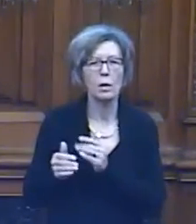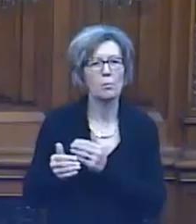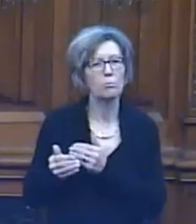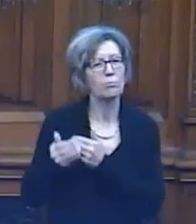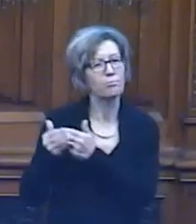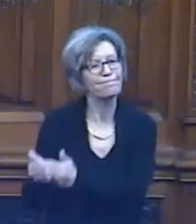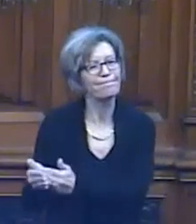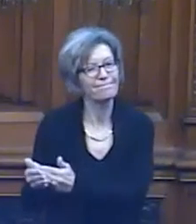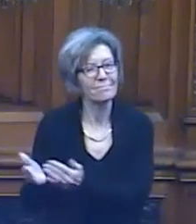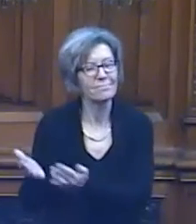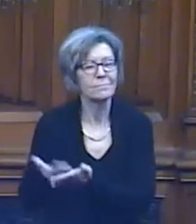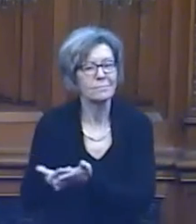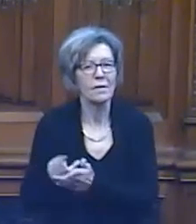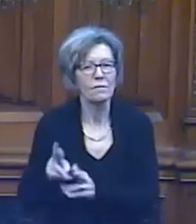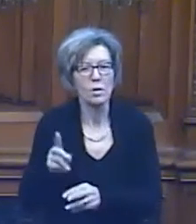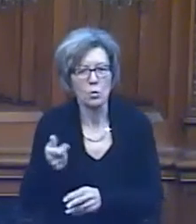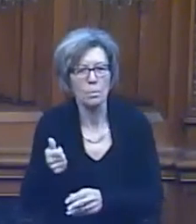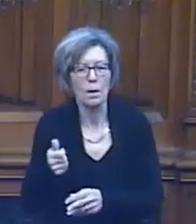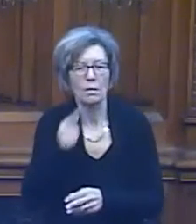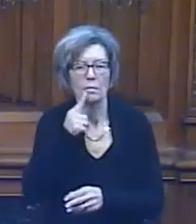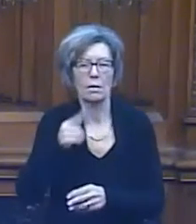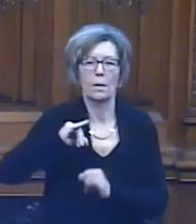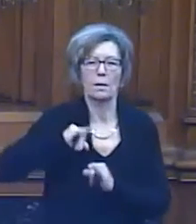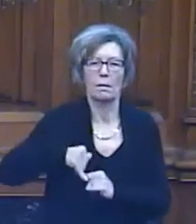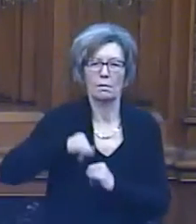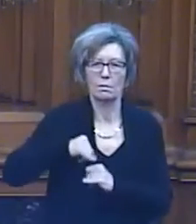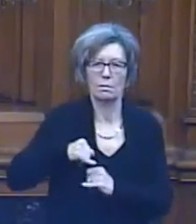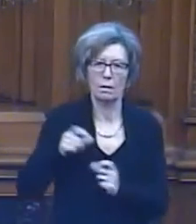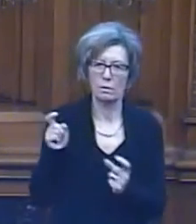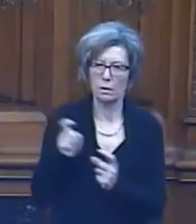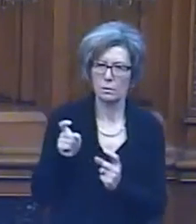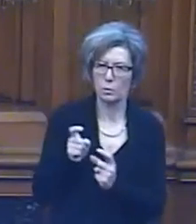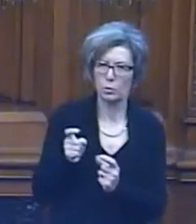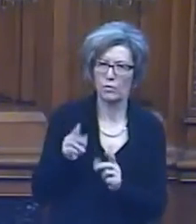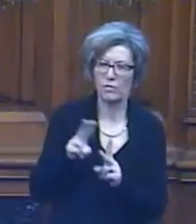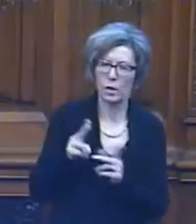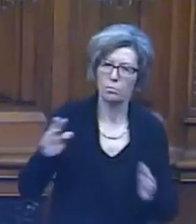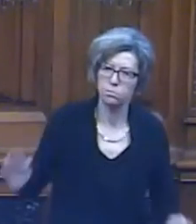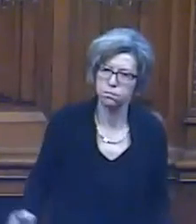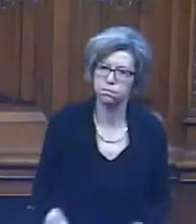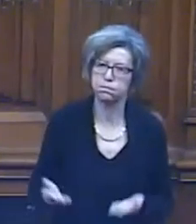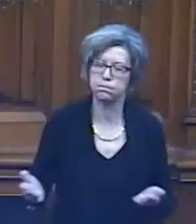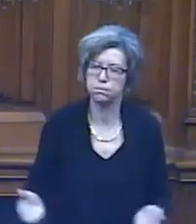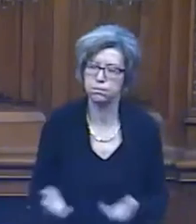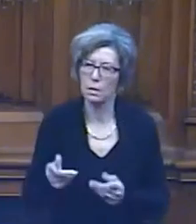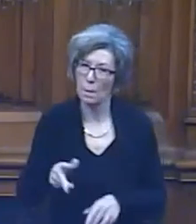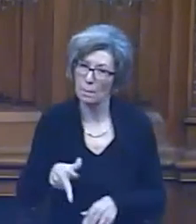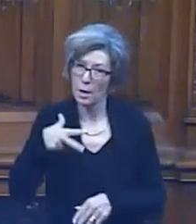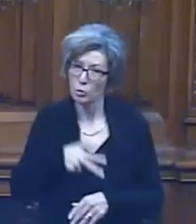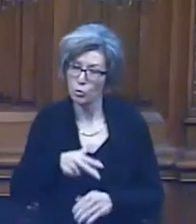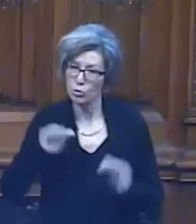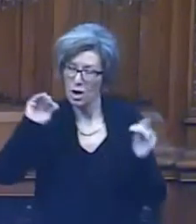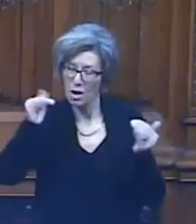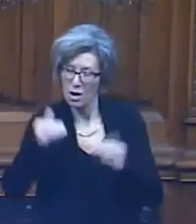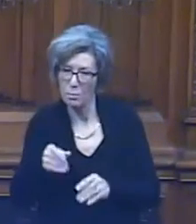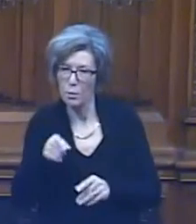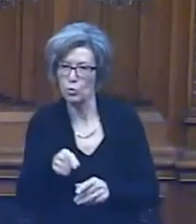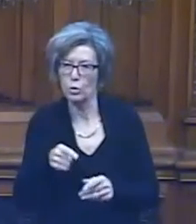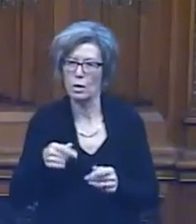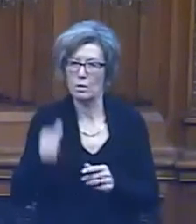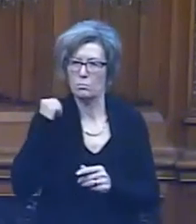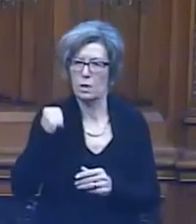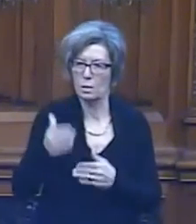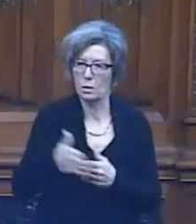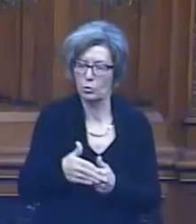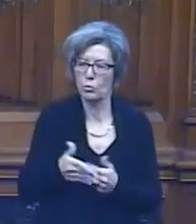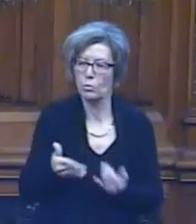um eine Neiddebatte anzuheizen, aber Sozialabbau durch das